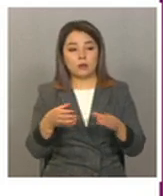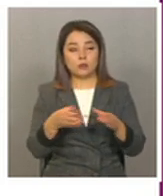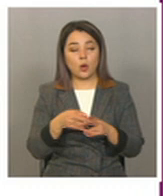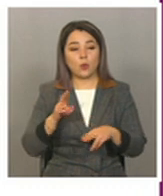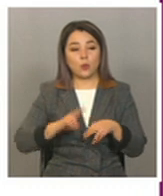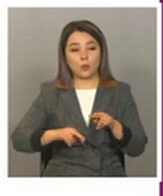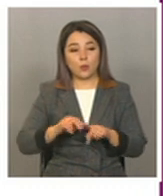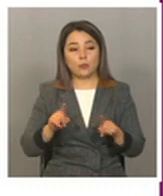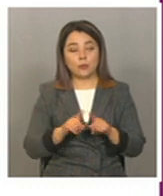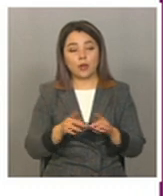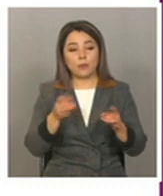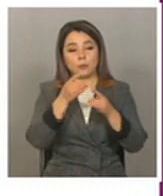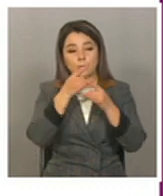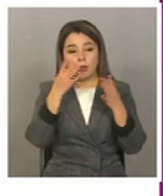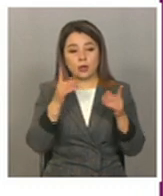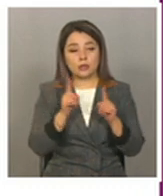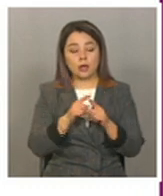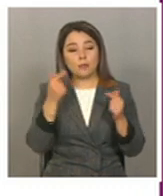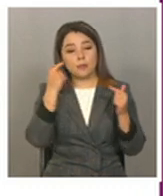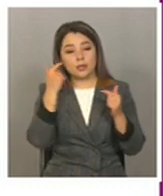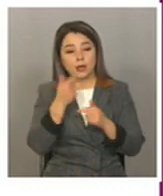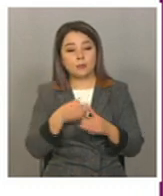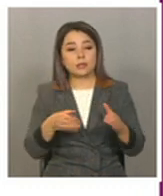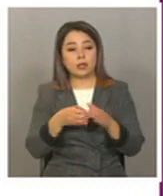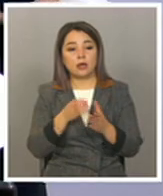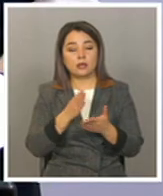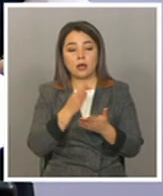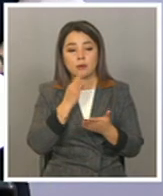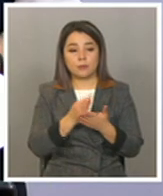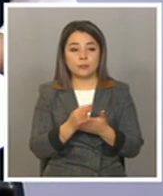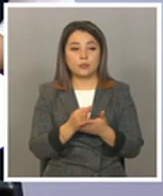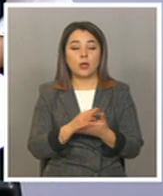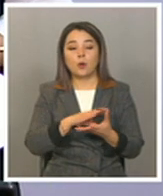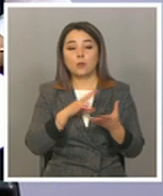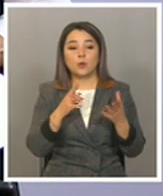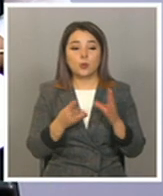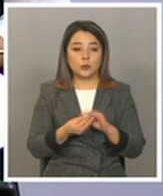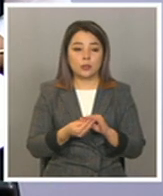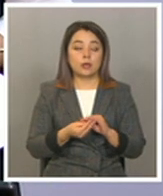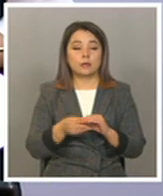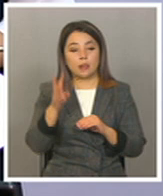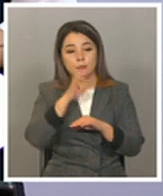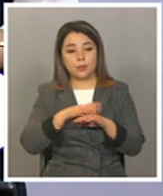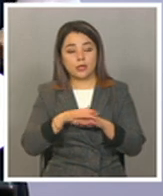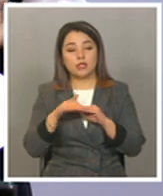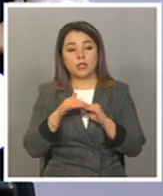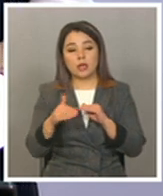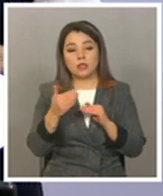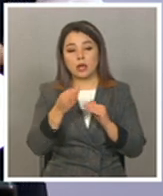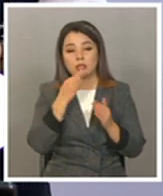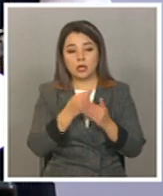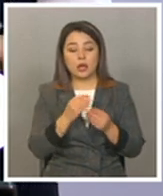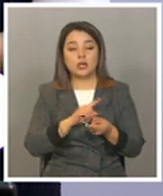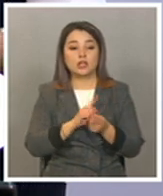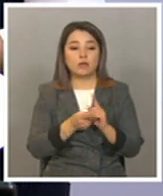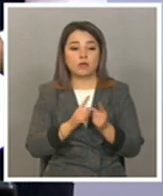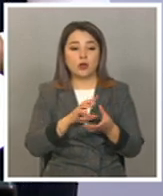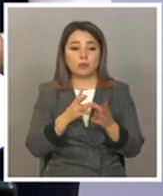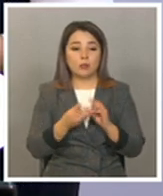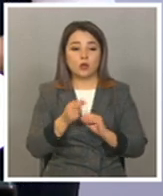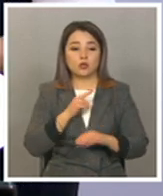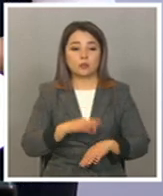құрылыс мәдениет білім саласындағы бүкіл мемлекеттік деңгейлерде реформа